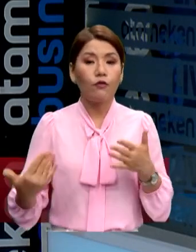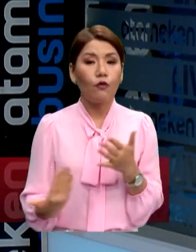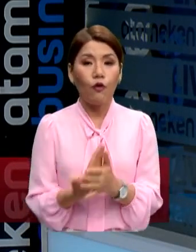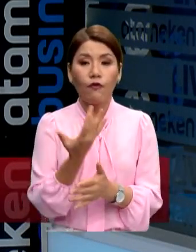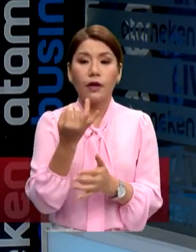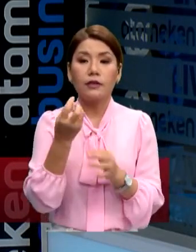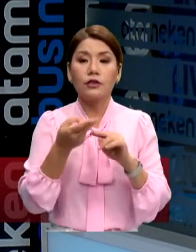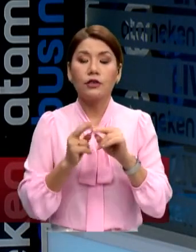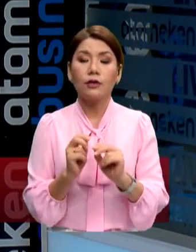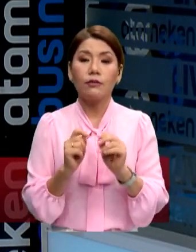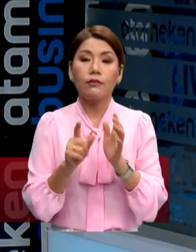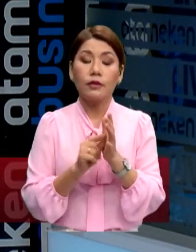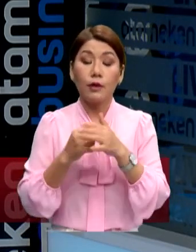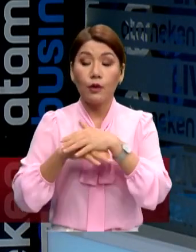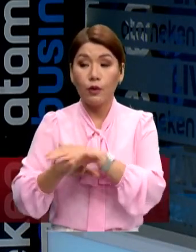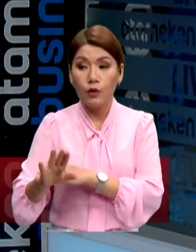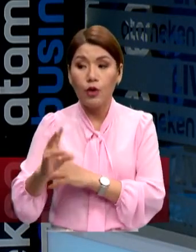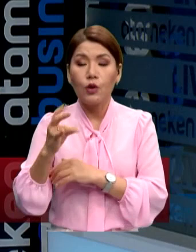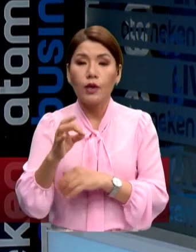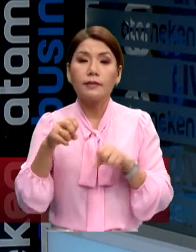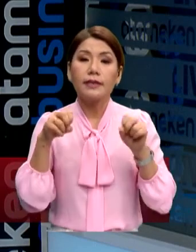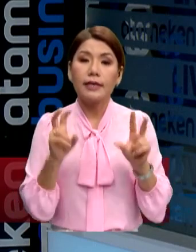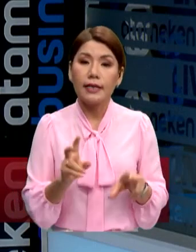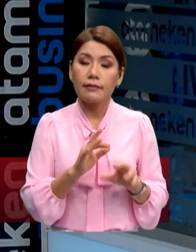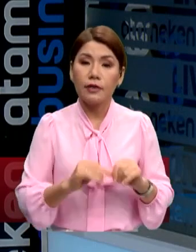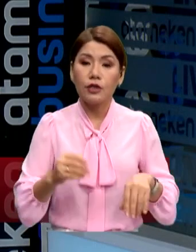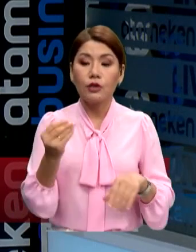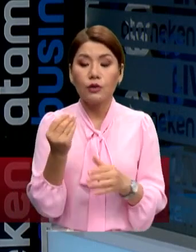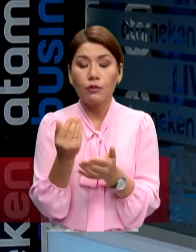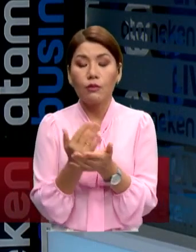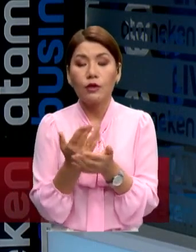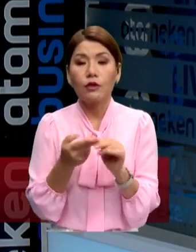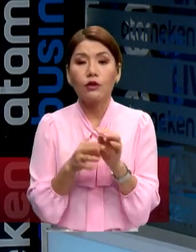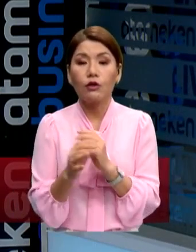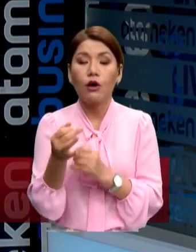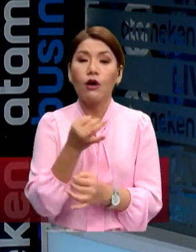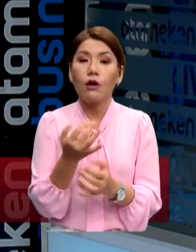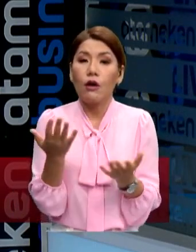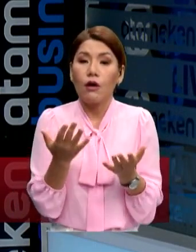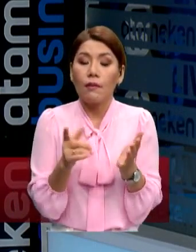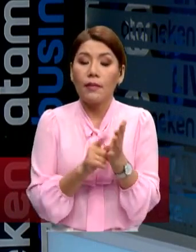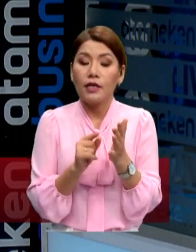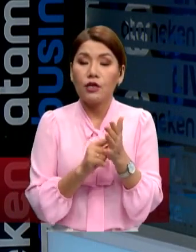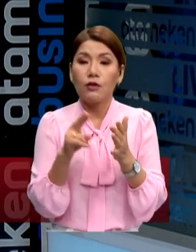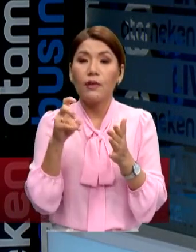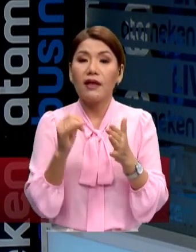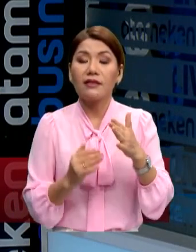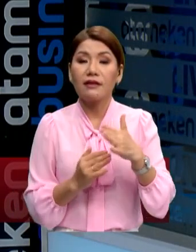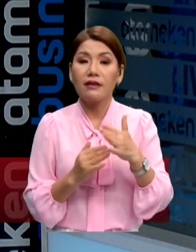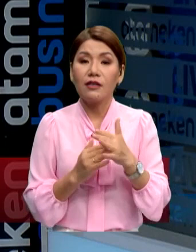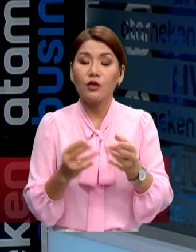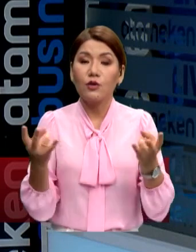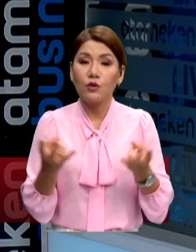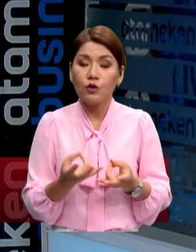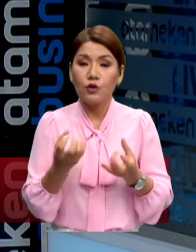на заслуженный отдых, специалисты просчитывали возможности бюджета и говорили о том, что пенсионную планку для женщин нужно